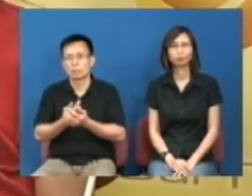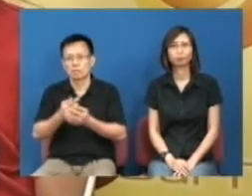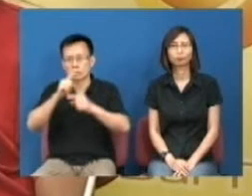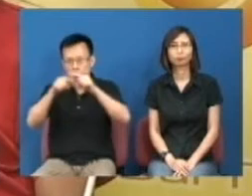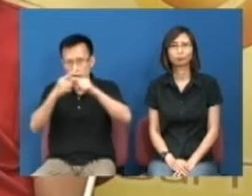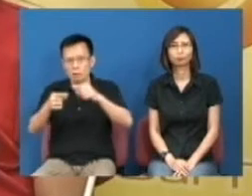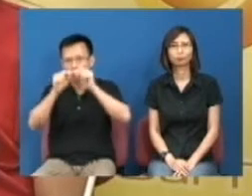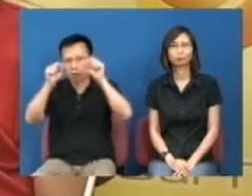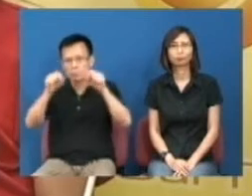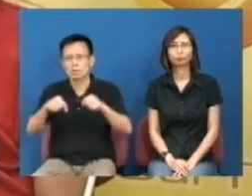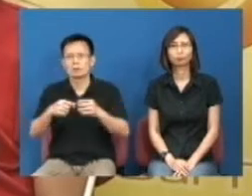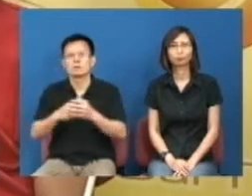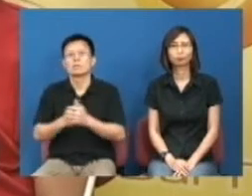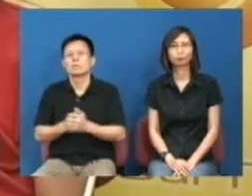啦。